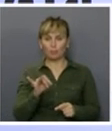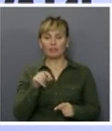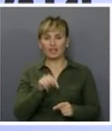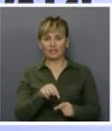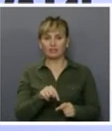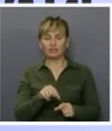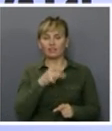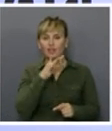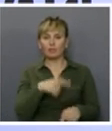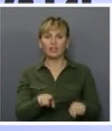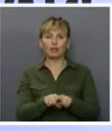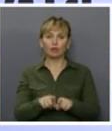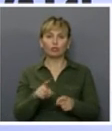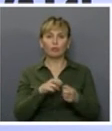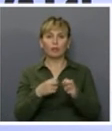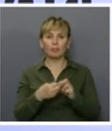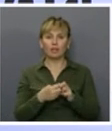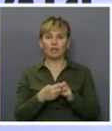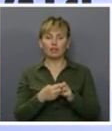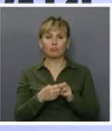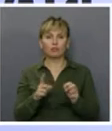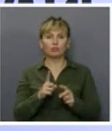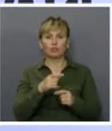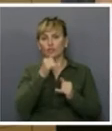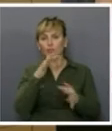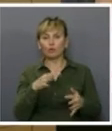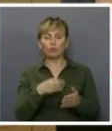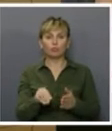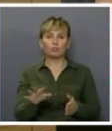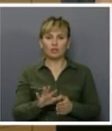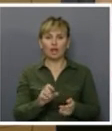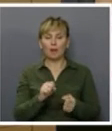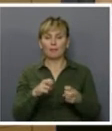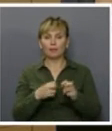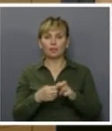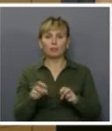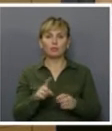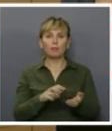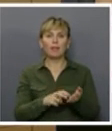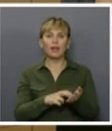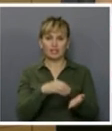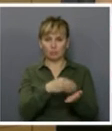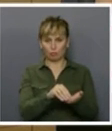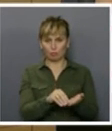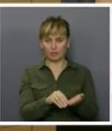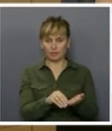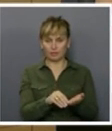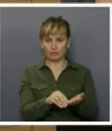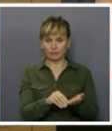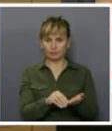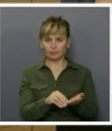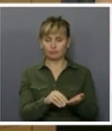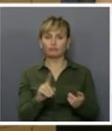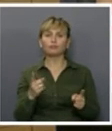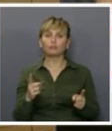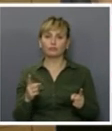момент вот в чем. Проблема ведь не в том, что они не могут себе его купить, а проблема в том, что они боятся его покупать. Да. Ну, а я